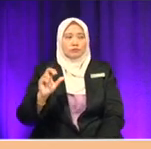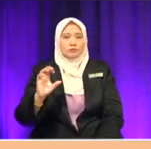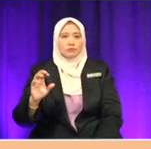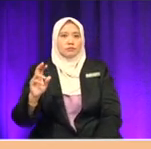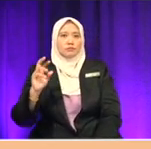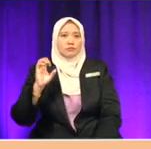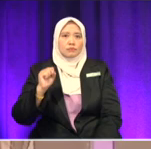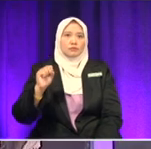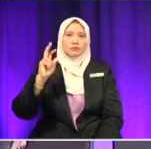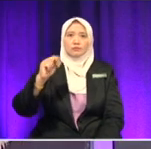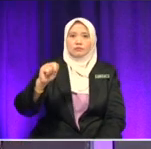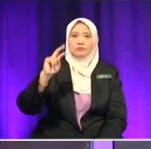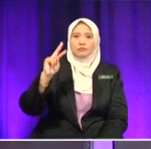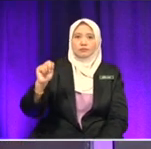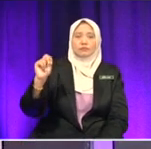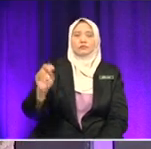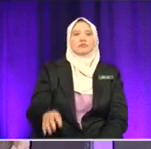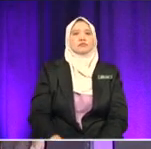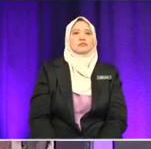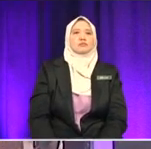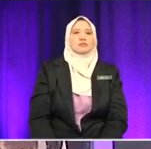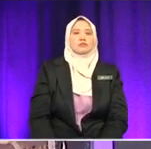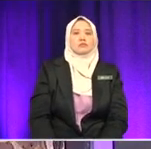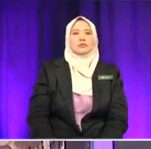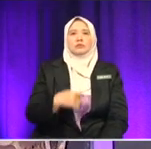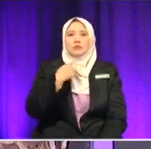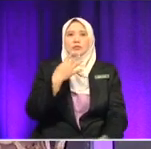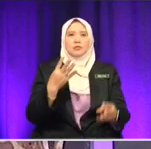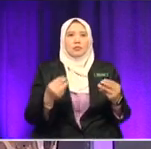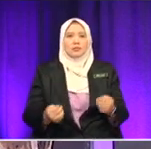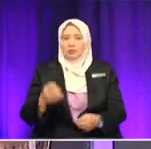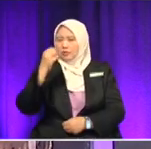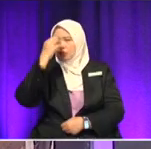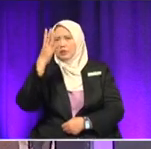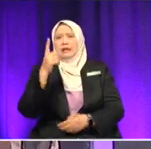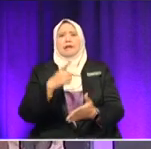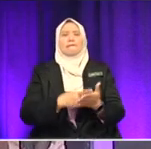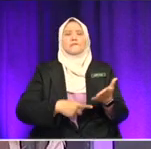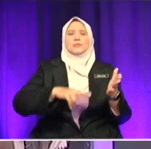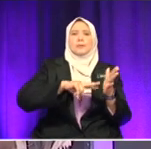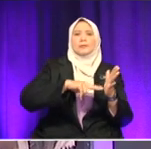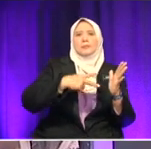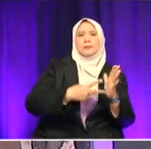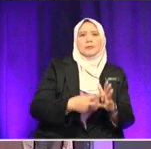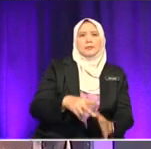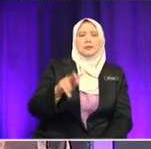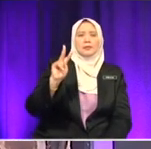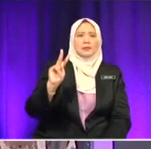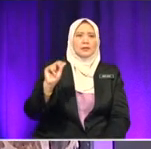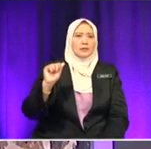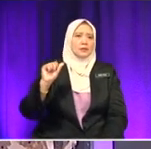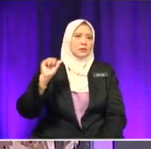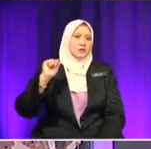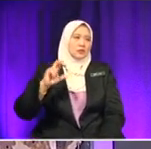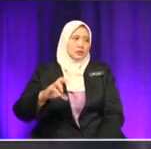tips dia. Okay. Tips dia. K, C, S, N, N. Siapa nak cuba jelaskan apakah yang dimaksudkan dengan K, C, S, N, N? Boleh bantu cikgu kat